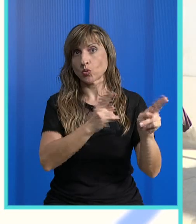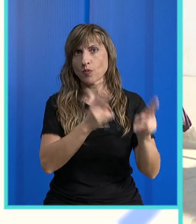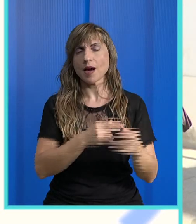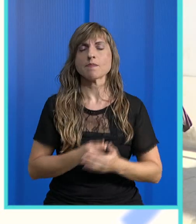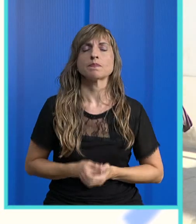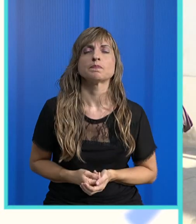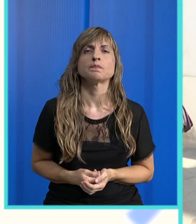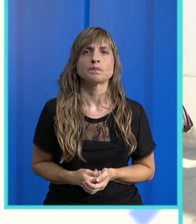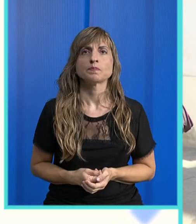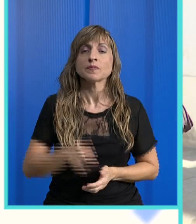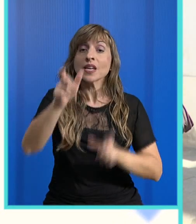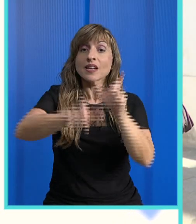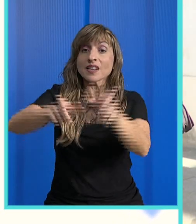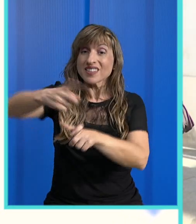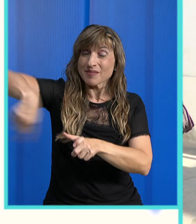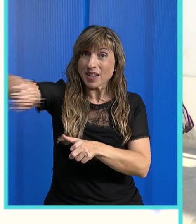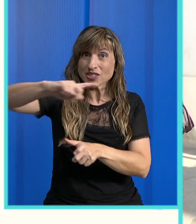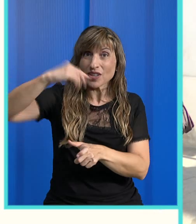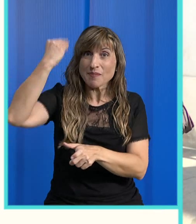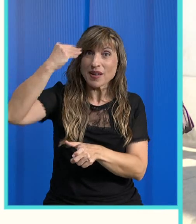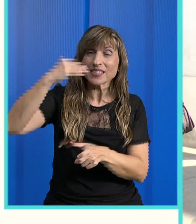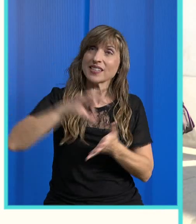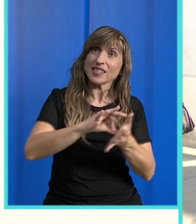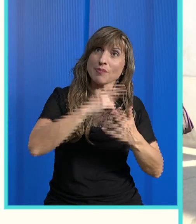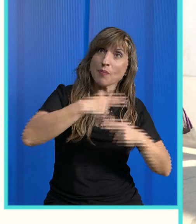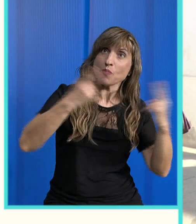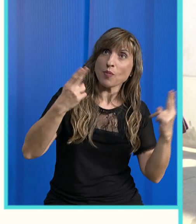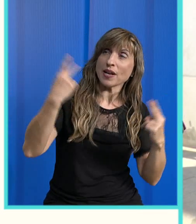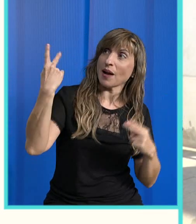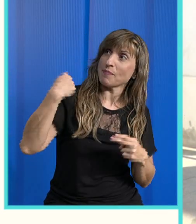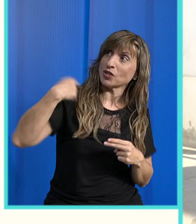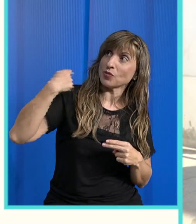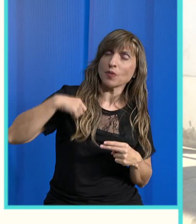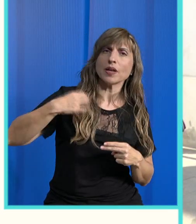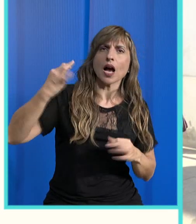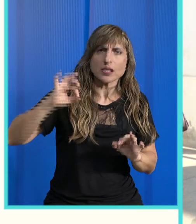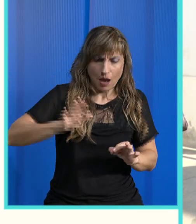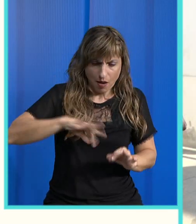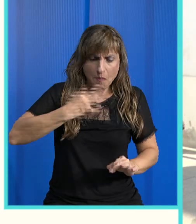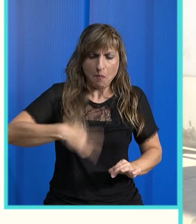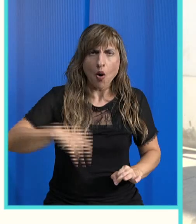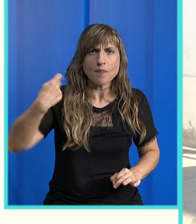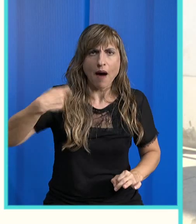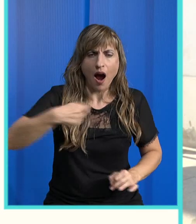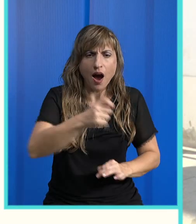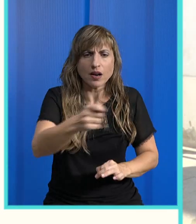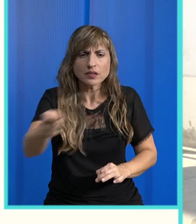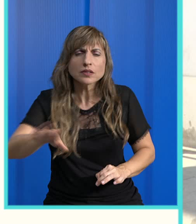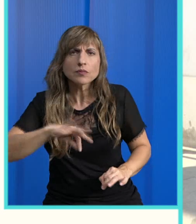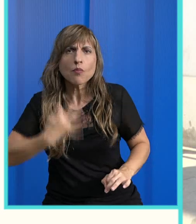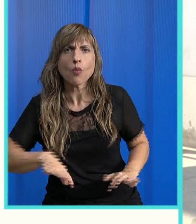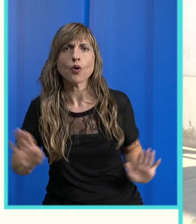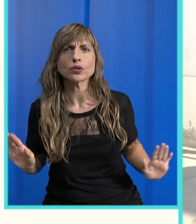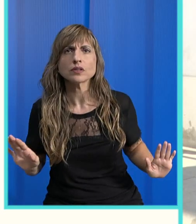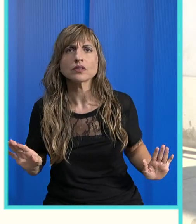Que la gent pensi que els serveis públics com les pensiones públiques són sostenibles i per tant hem de lluitar